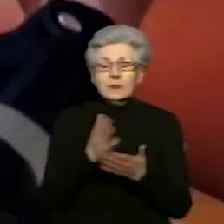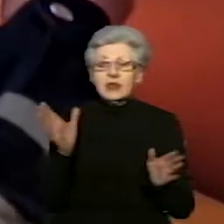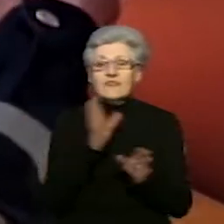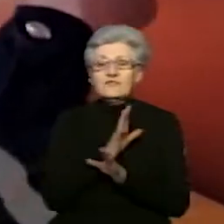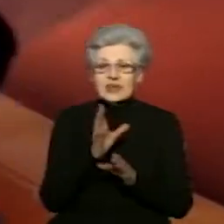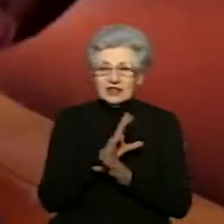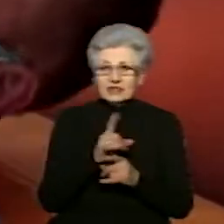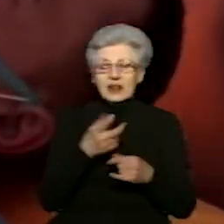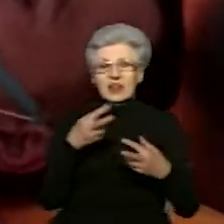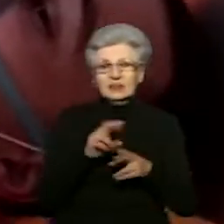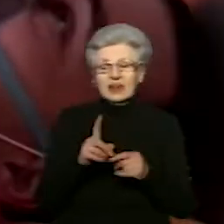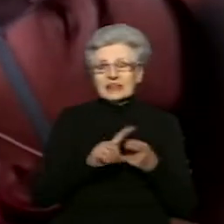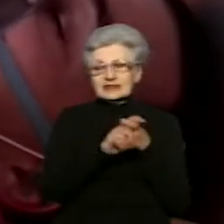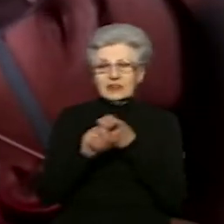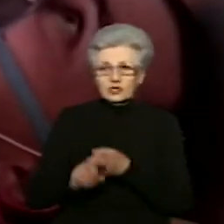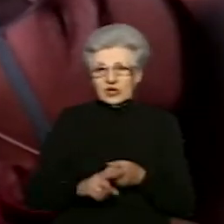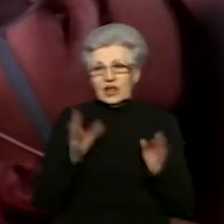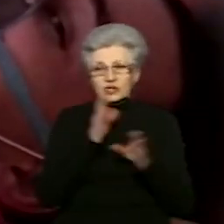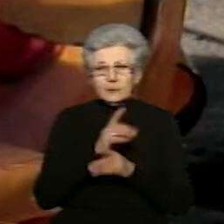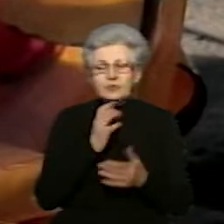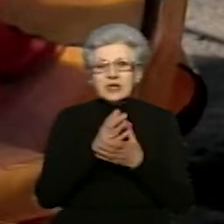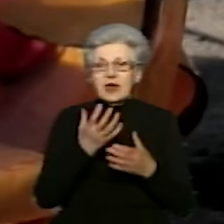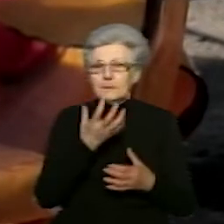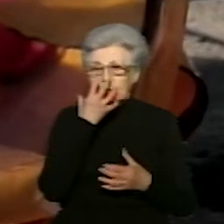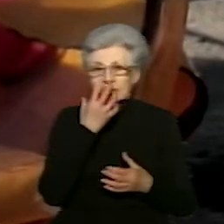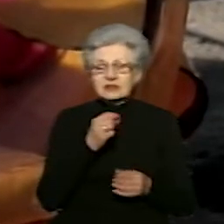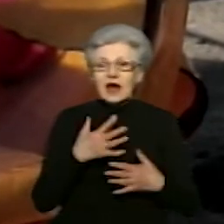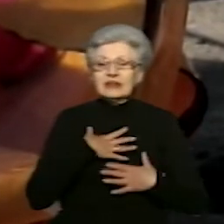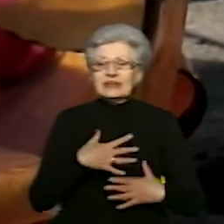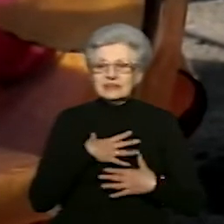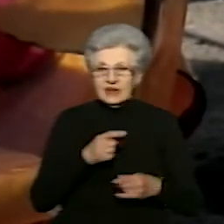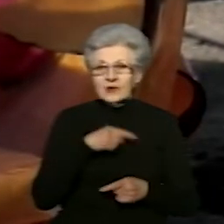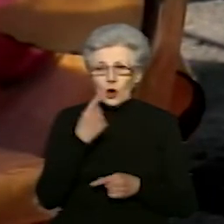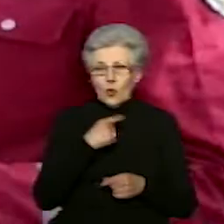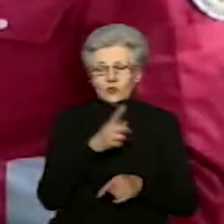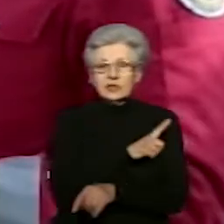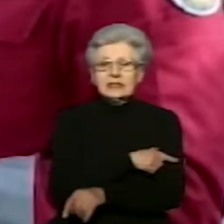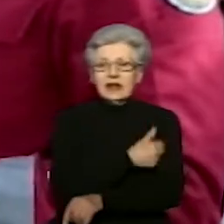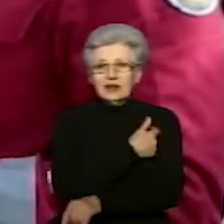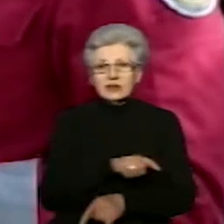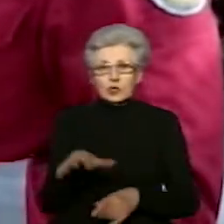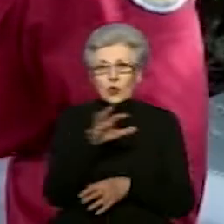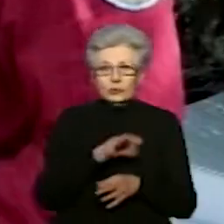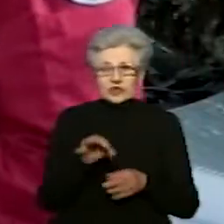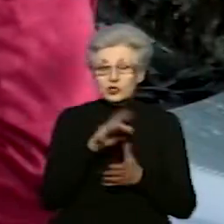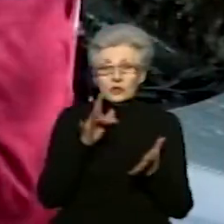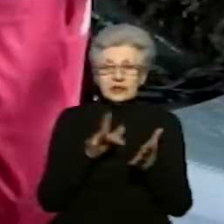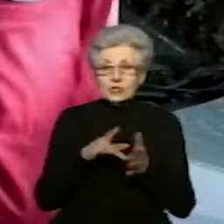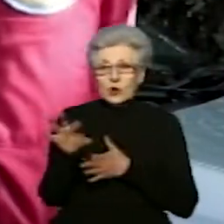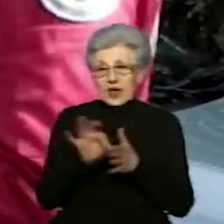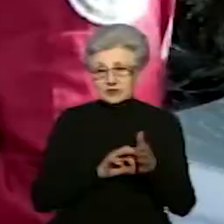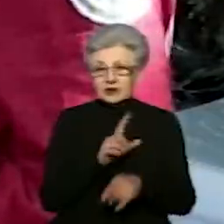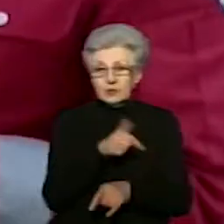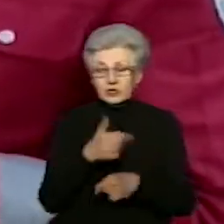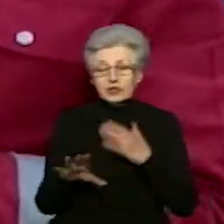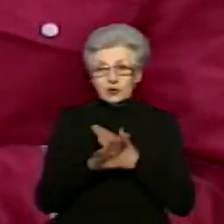повітря, рукавицями-манжетами та кисневою маскою, каже лікар виїзної бригади Чернівецького обласного центру екстреної медичної допомоги Тарас